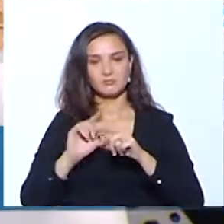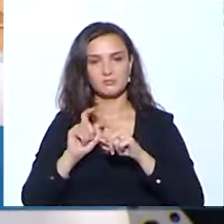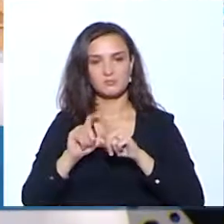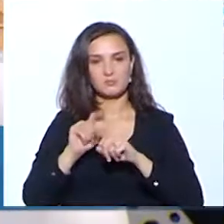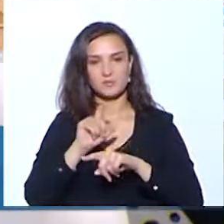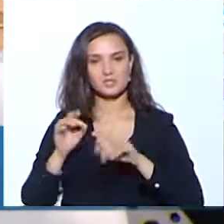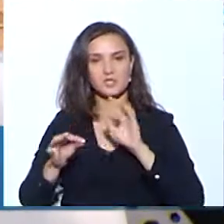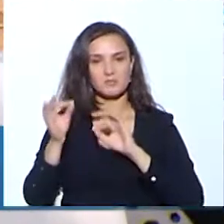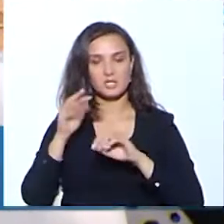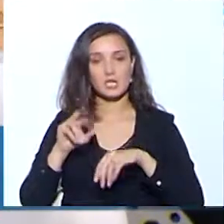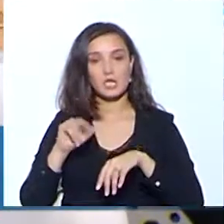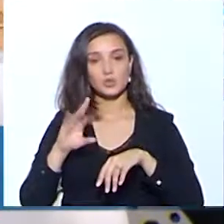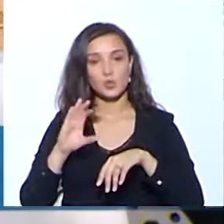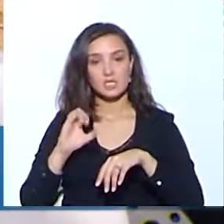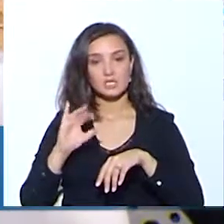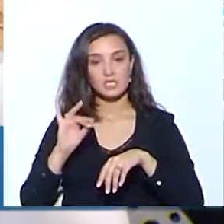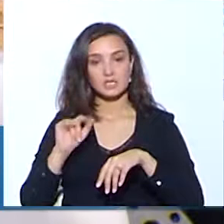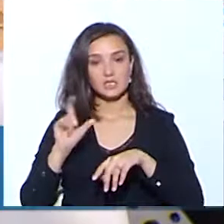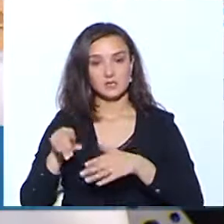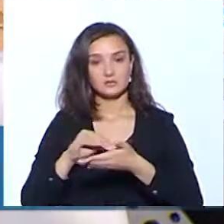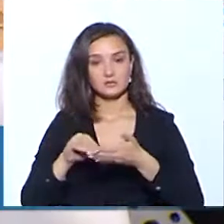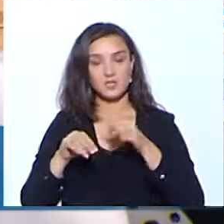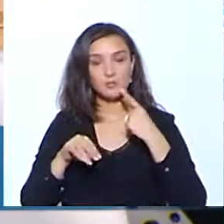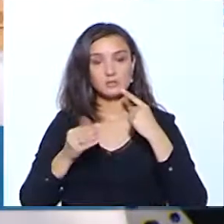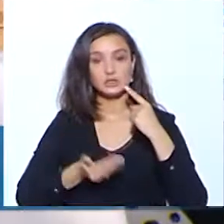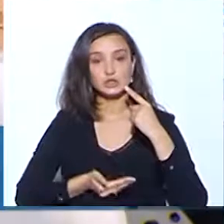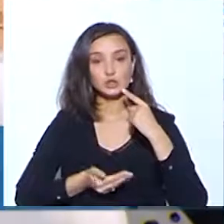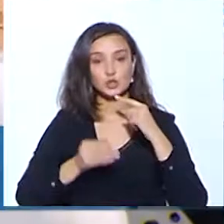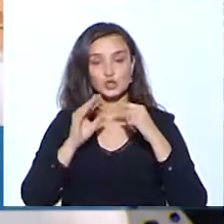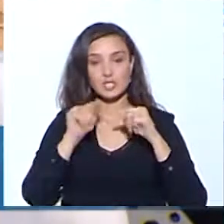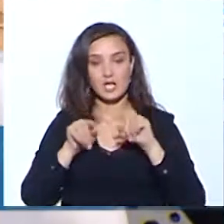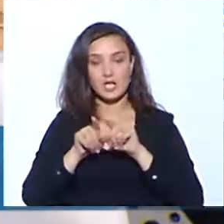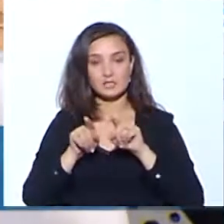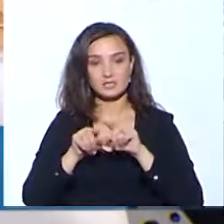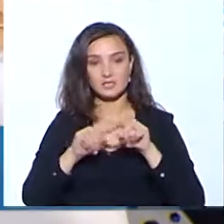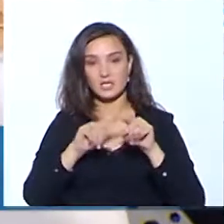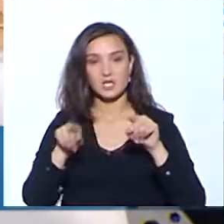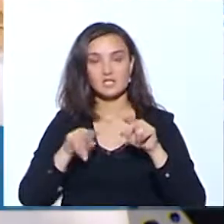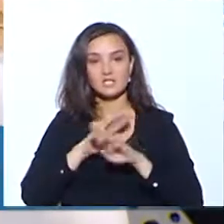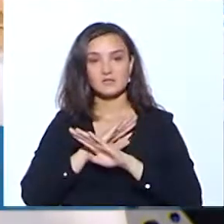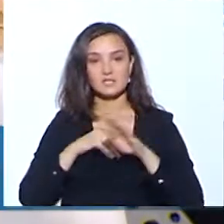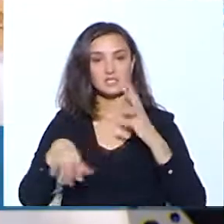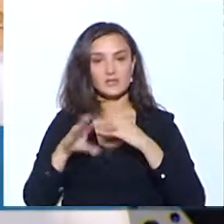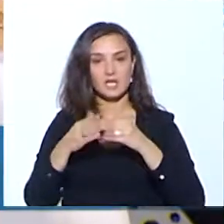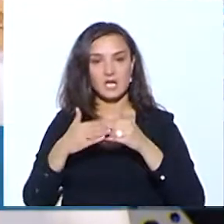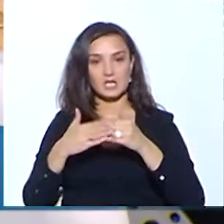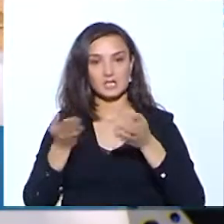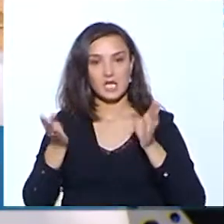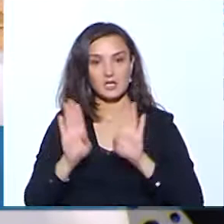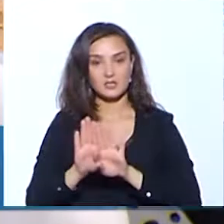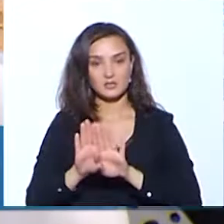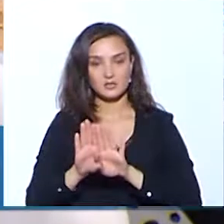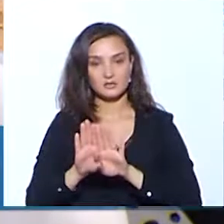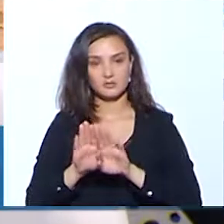Ertim tchri vlado asatiani romelits ambobs rom rotsa sitsotsxle ase navardobs siktolis qvela kari tarazet